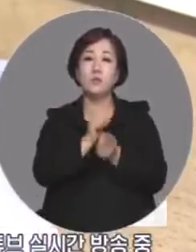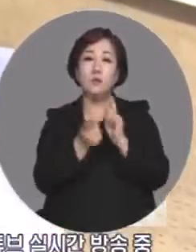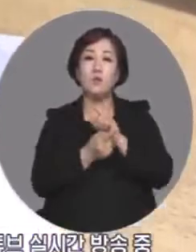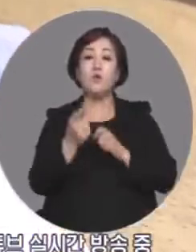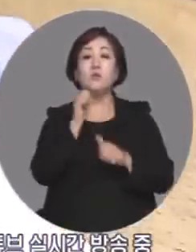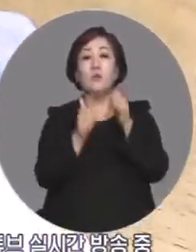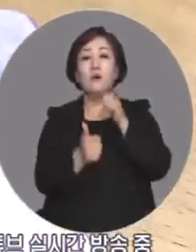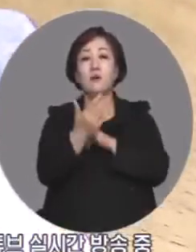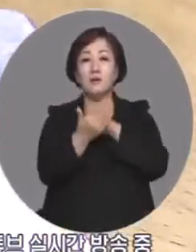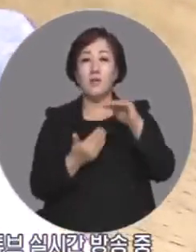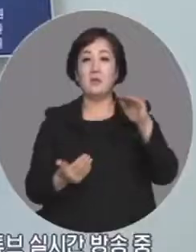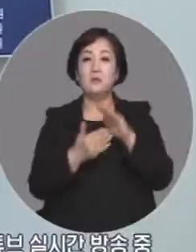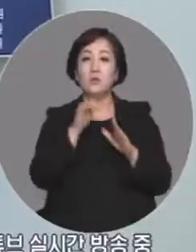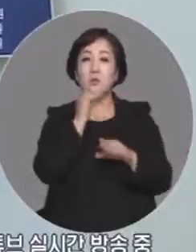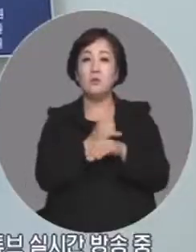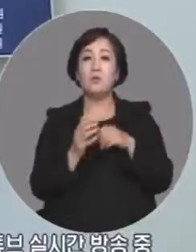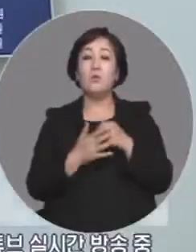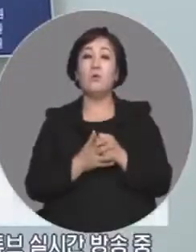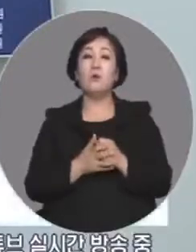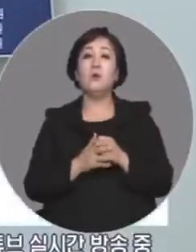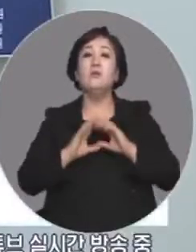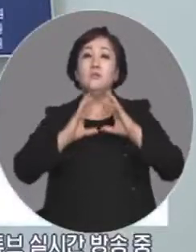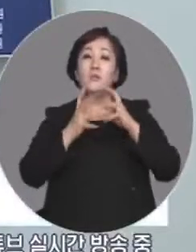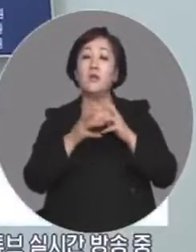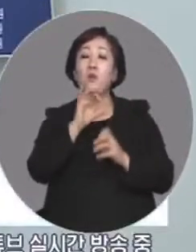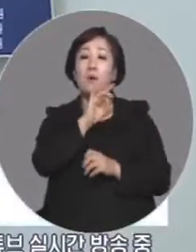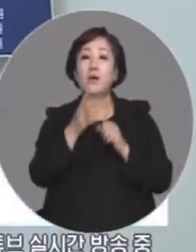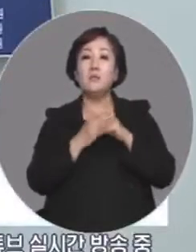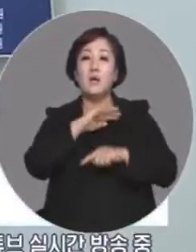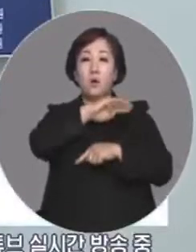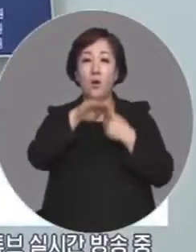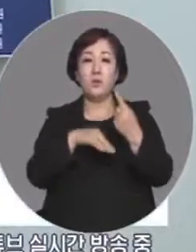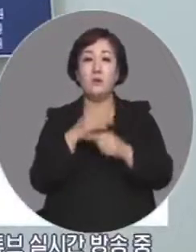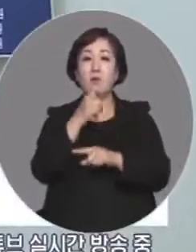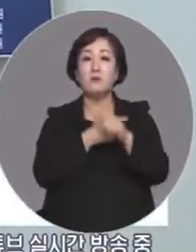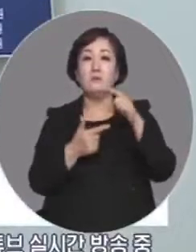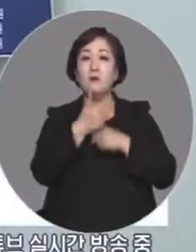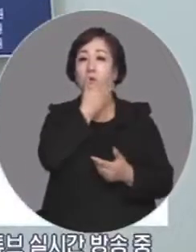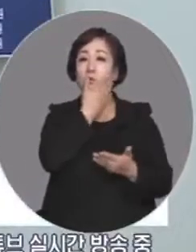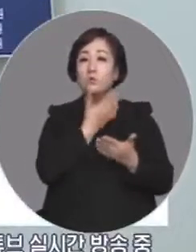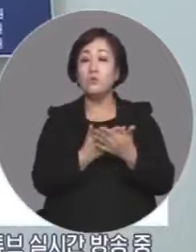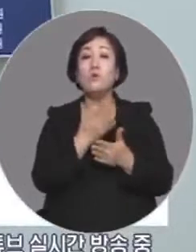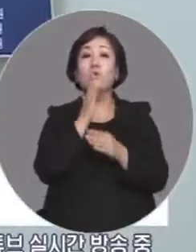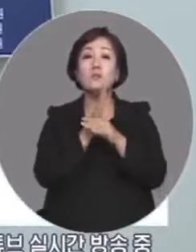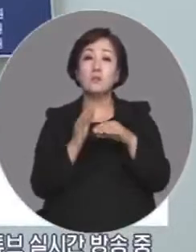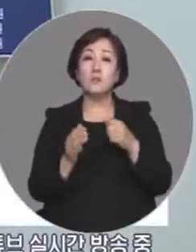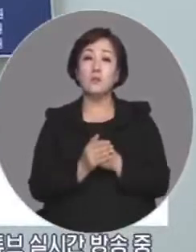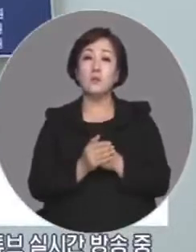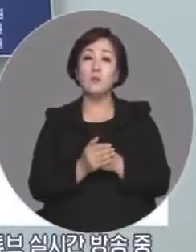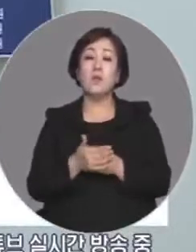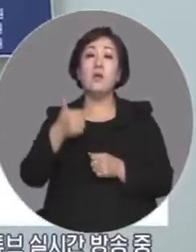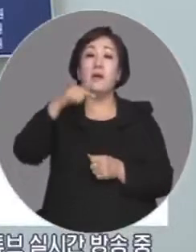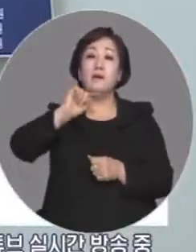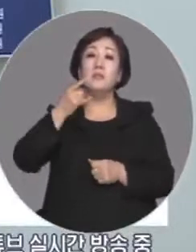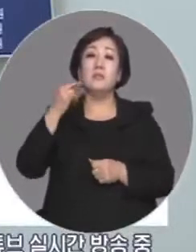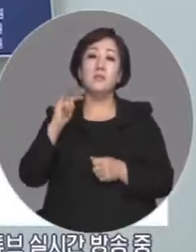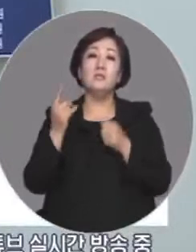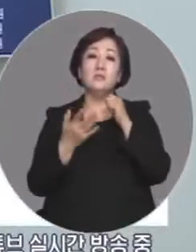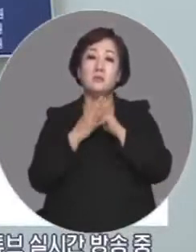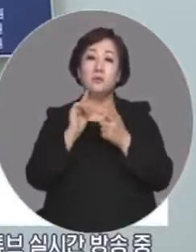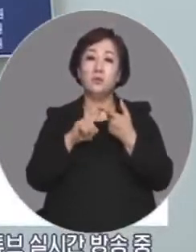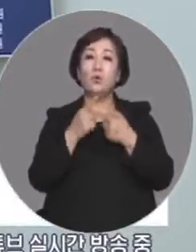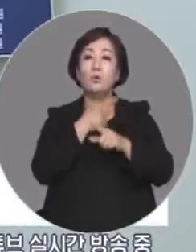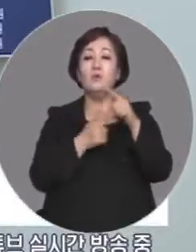앞당겨야 합니다. 전 세계적으로 친환경적인 문제를 따지고 있기 때문에 그린 수소로 가야 되는